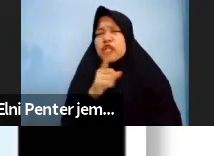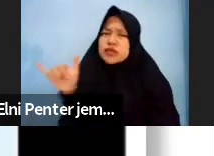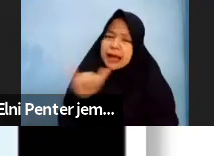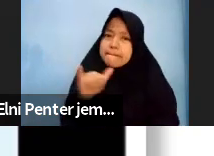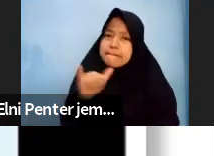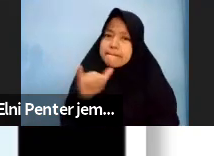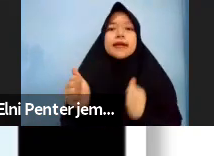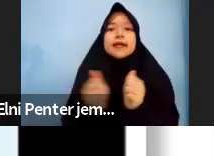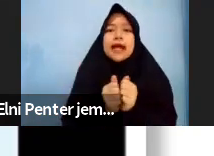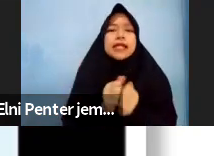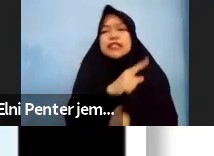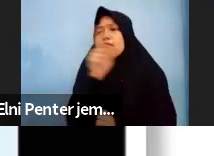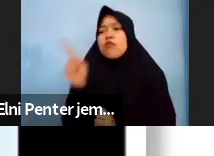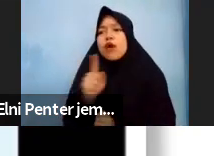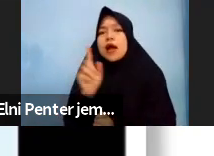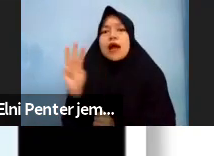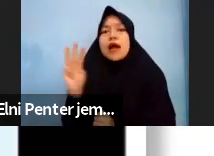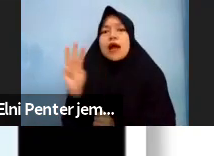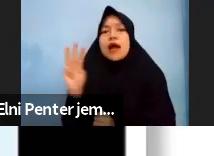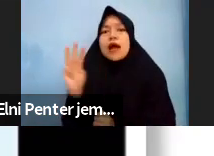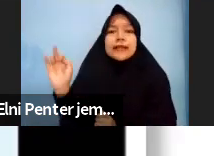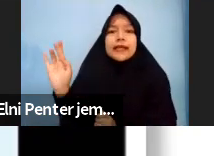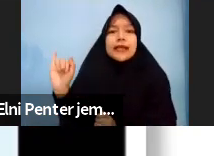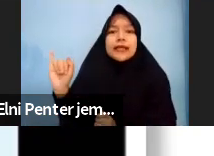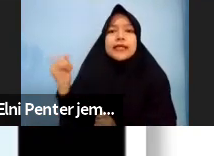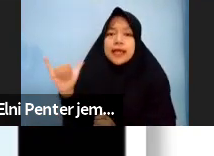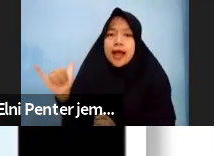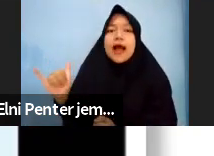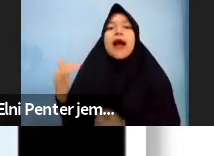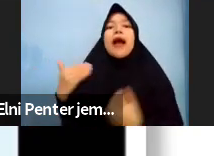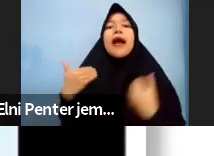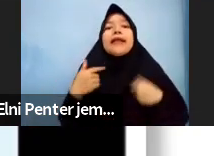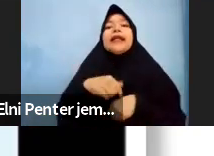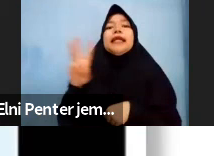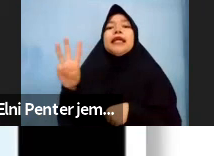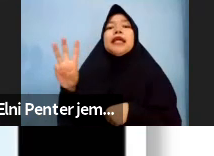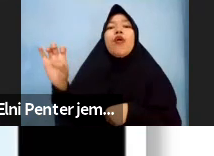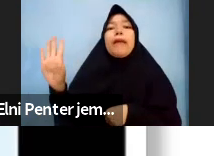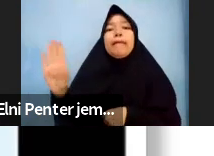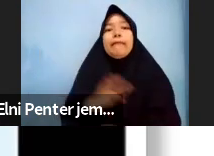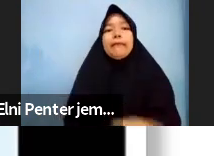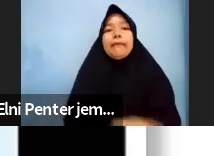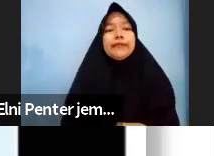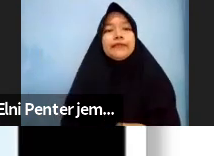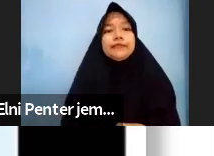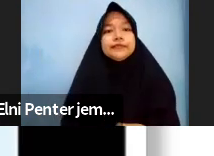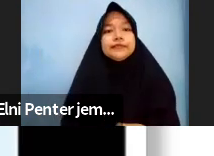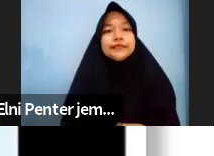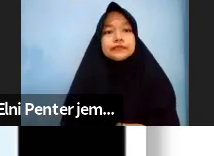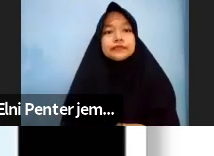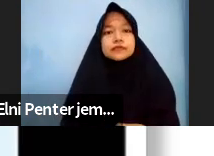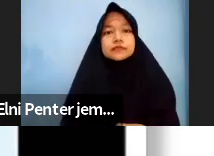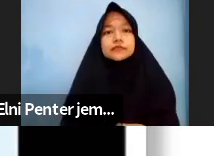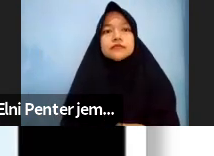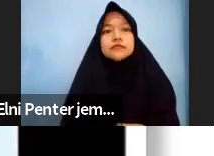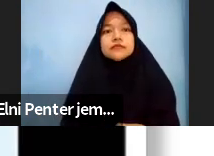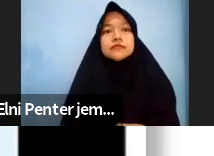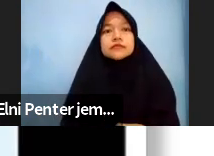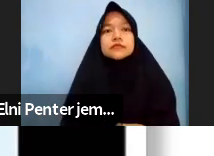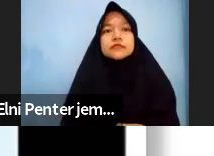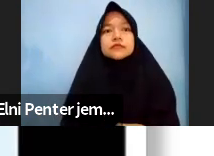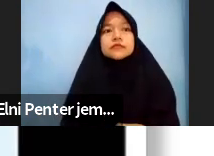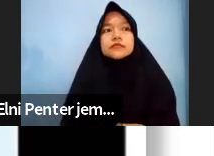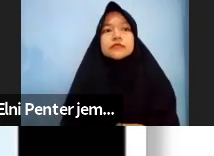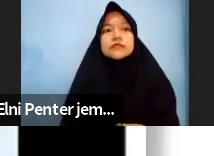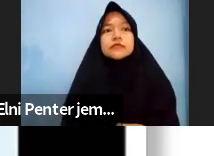semuaadadisini jadi kalau misalkan nih tapi saya tidak menyarankan Bapak Ibu download melalui handphone ya downloadnya melalui